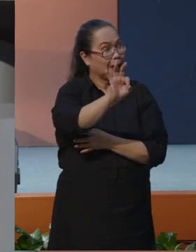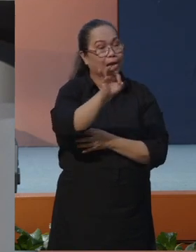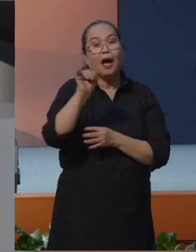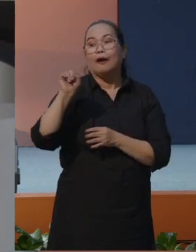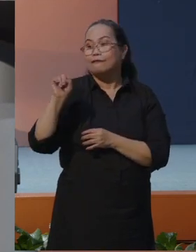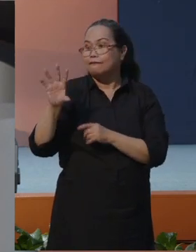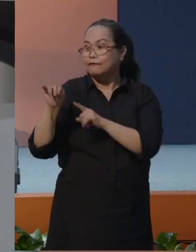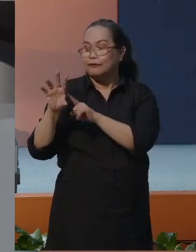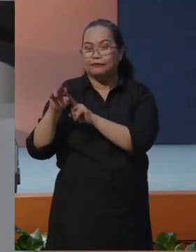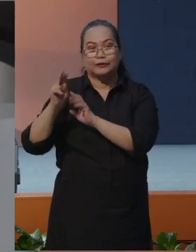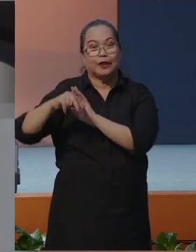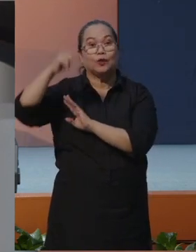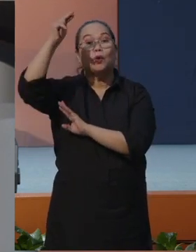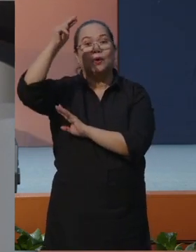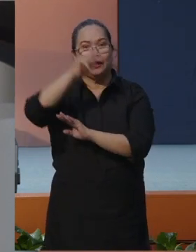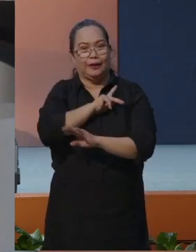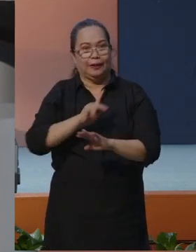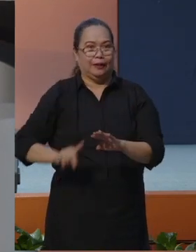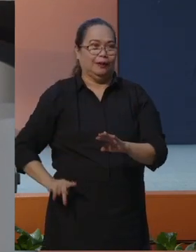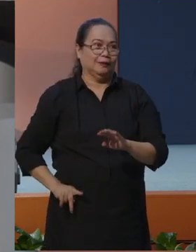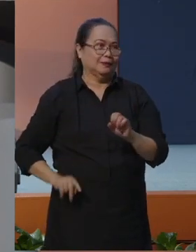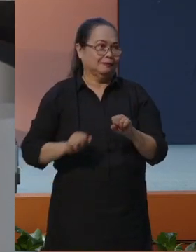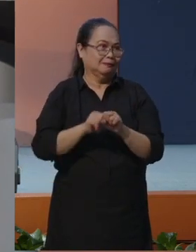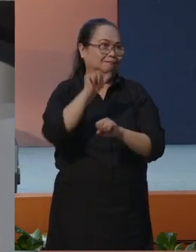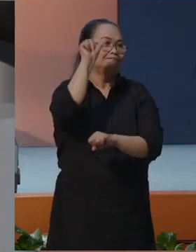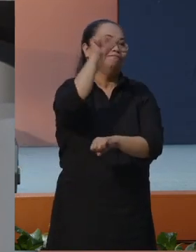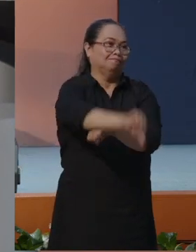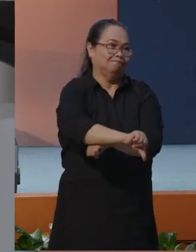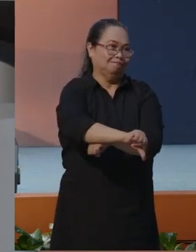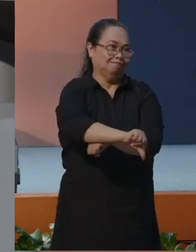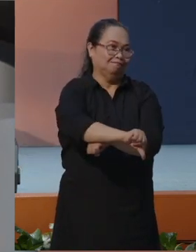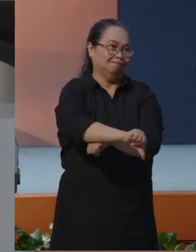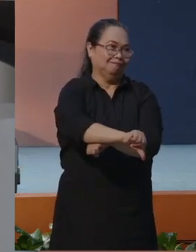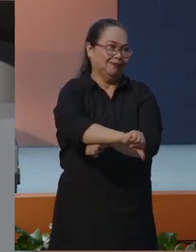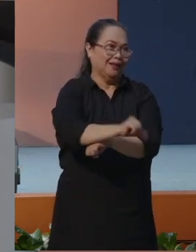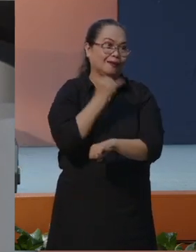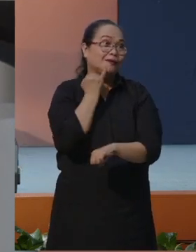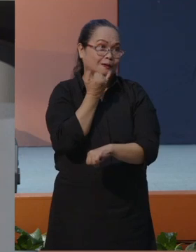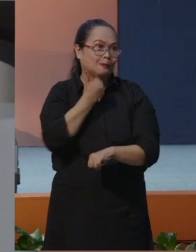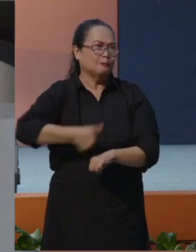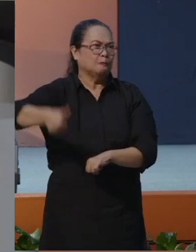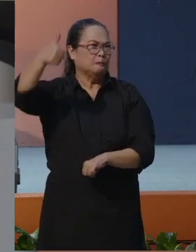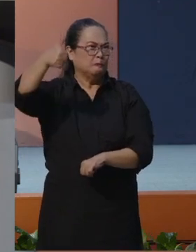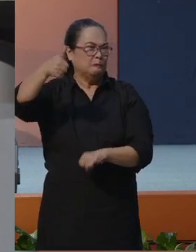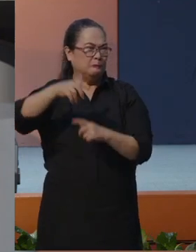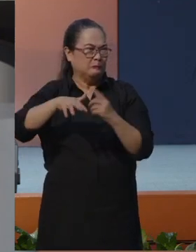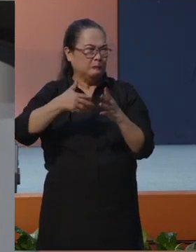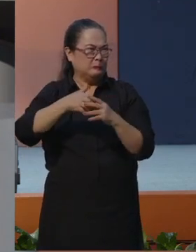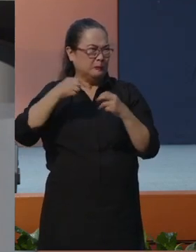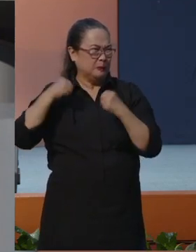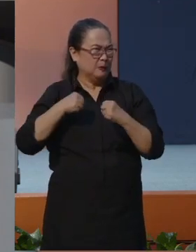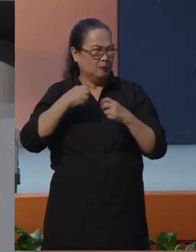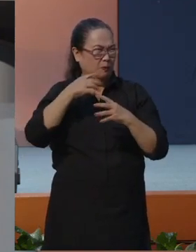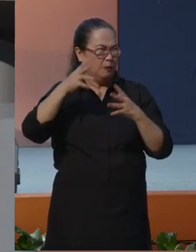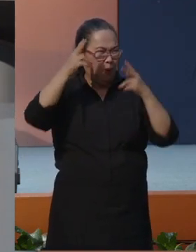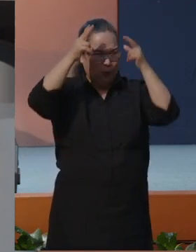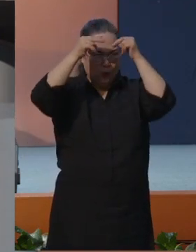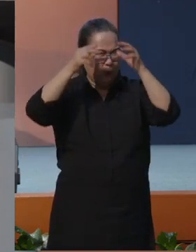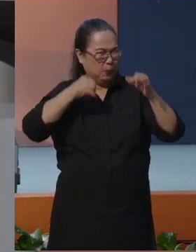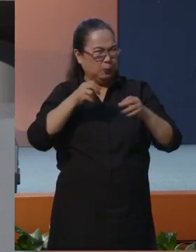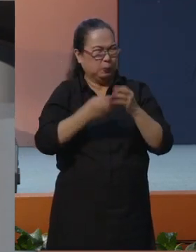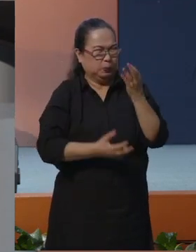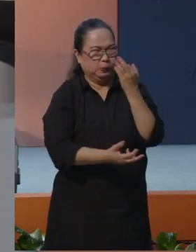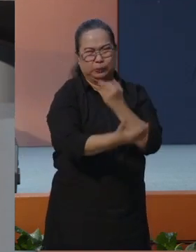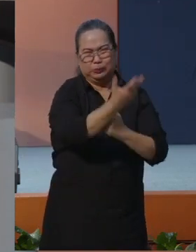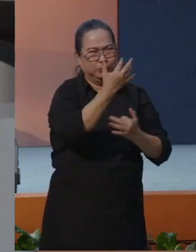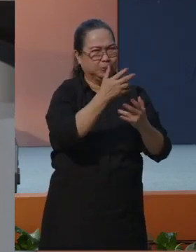15 northern kings. Yung tinalo nila sa north. Yung binali nila yung hamstring ng mga kabayo, yung sinunog